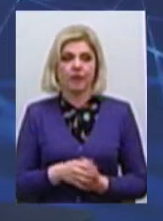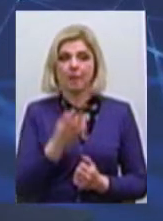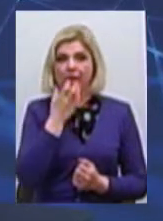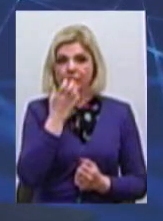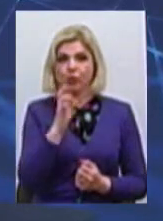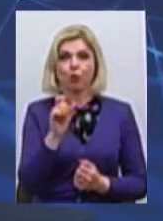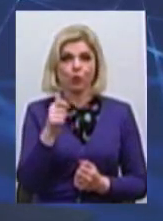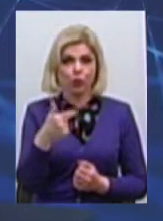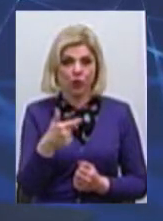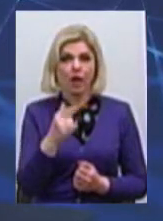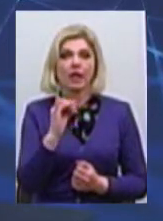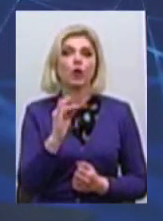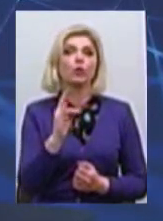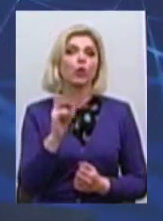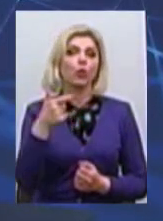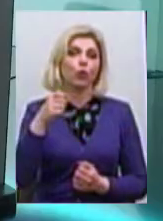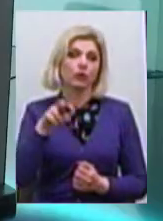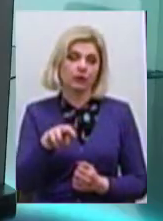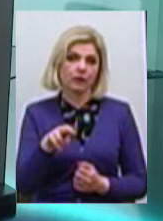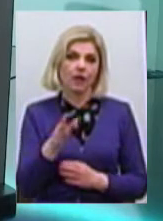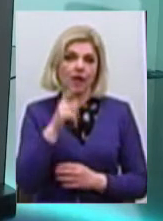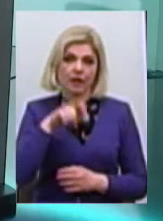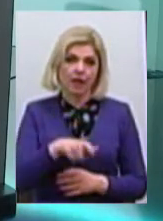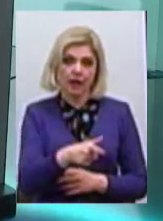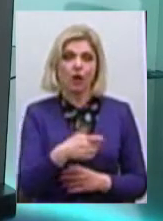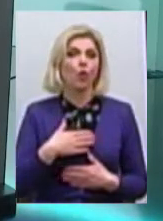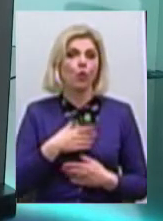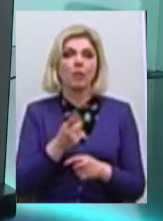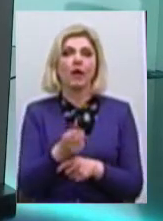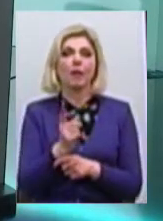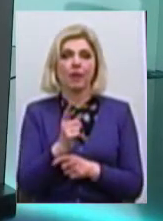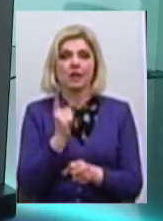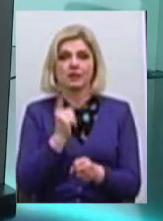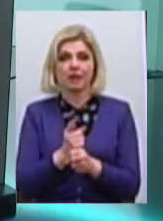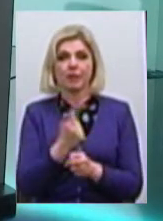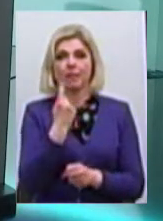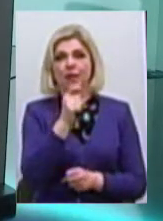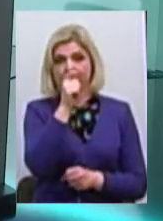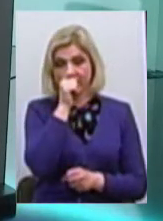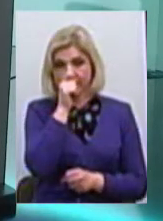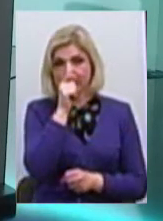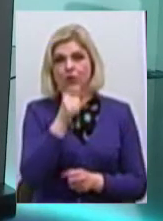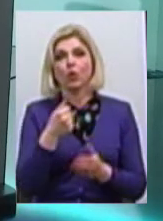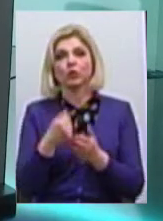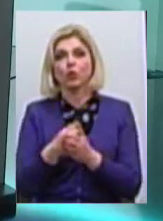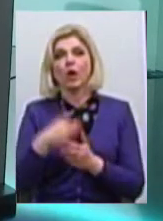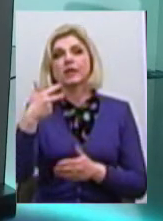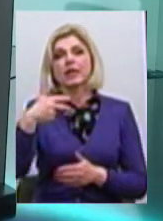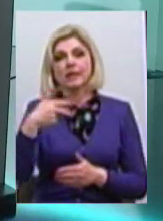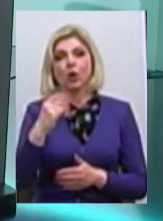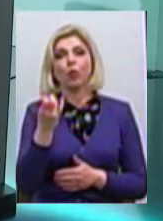Південний Буг. На Інгулі любительське рибальство заборонено з 1 квітня по 30